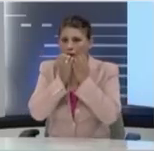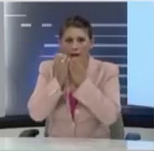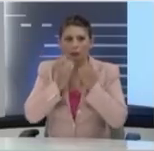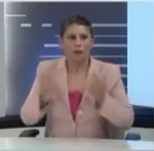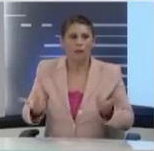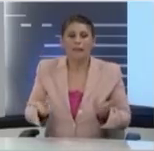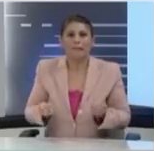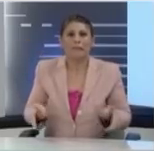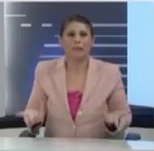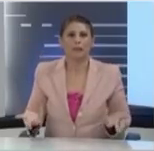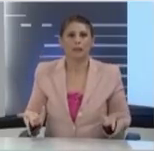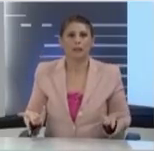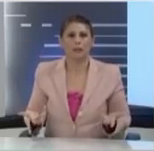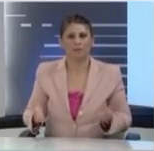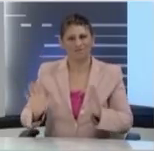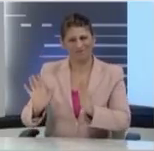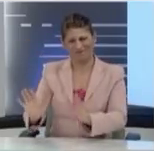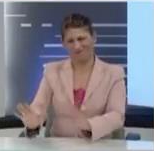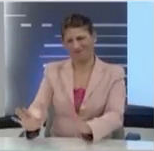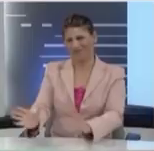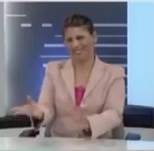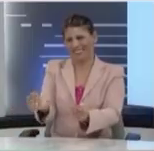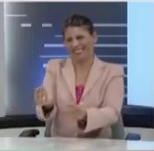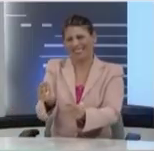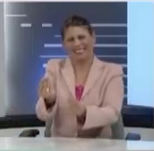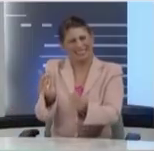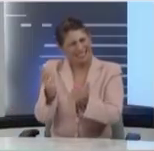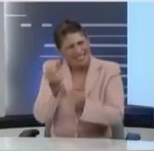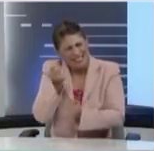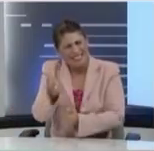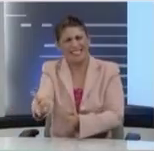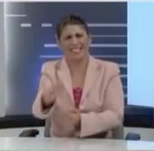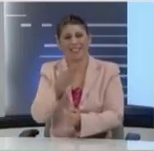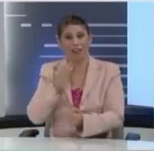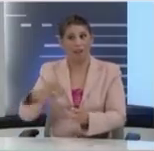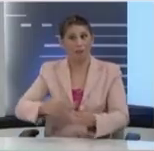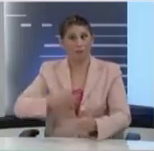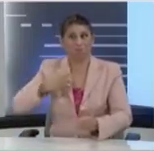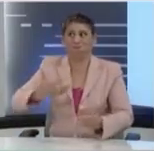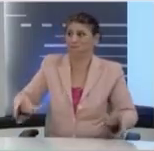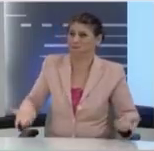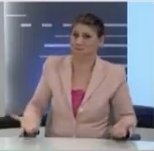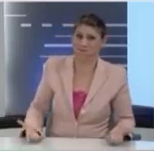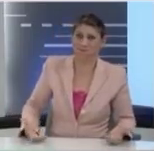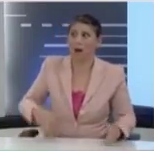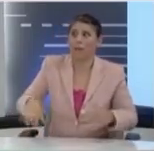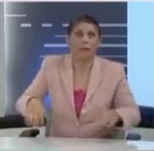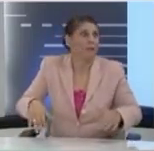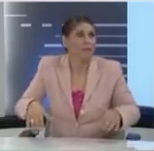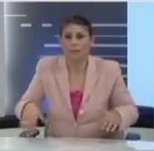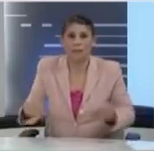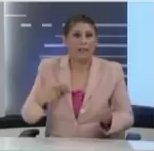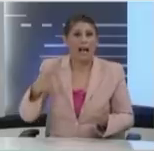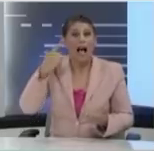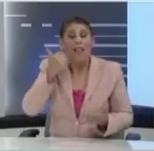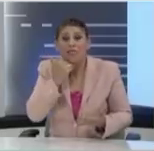αυτό? Κρατήστε τουλάχιστον και λίγο τα προσχήματα. Τέτοιος θυμός πια, τέτοιος πανικός, να μην μπορείτε